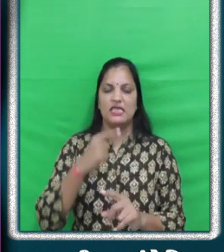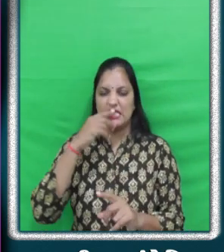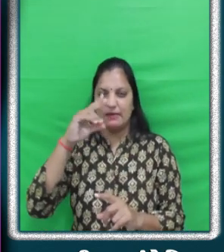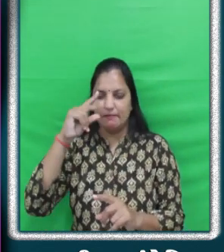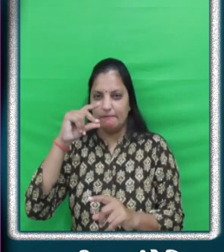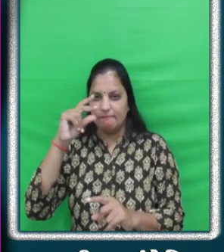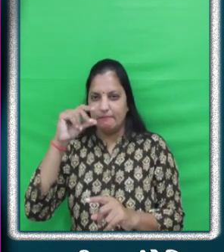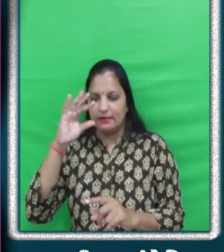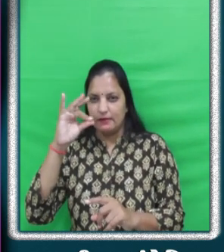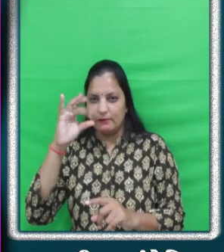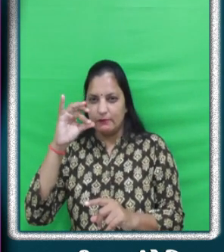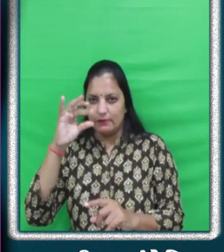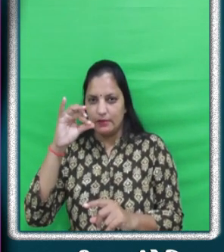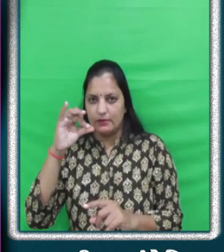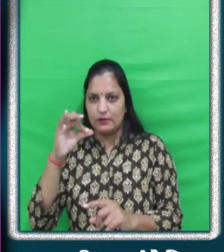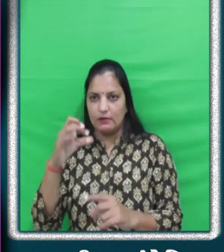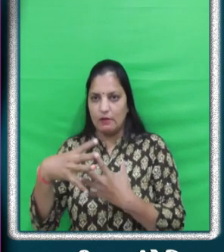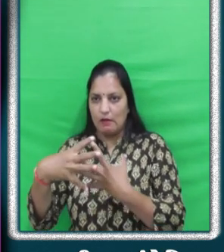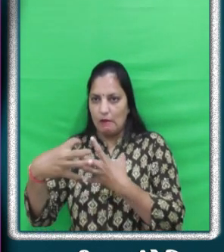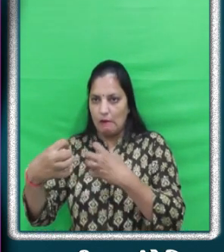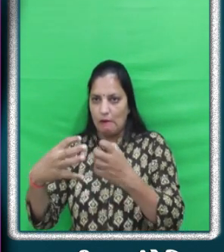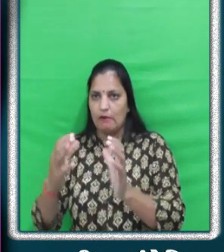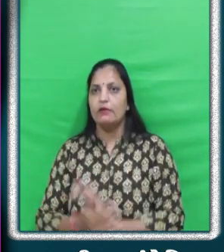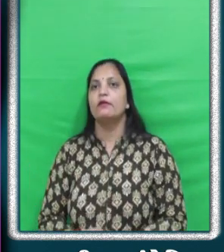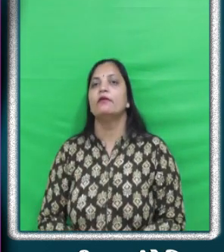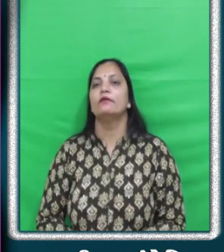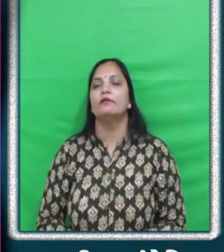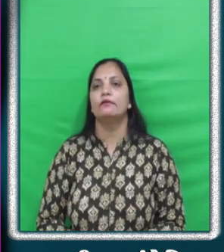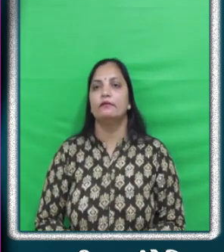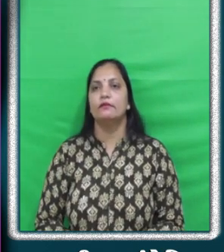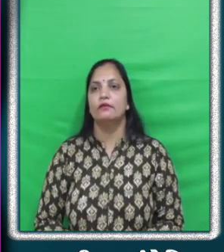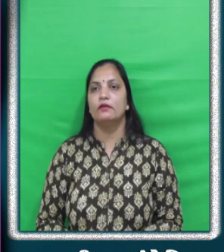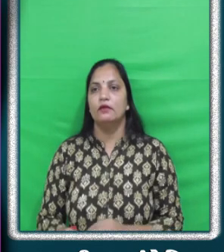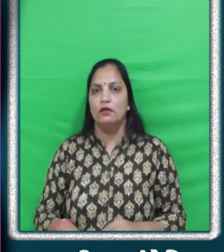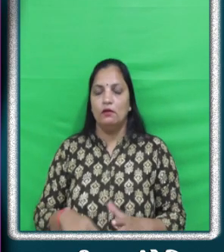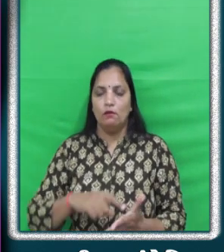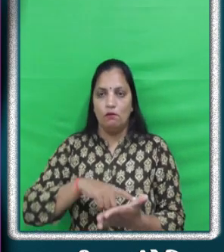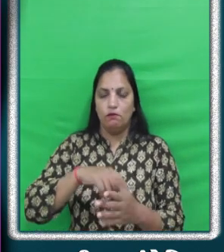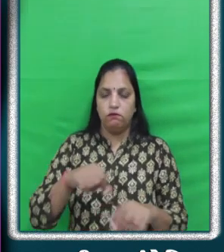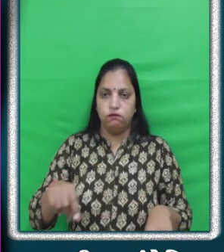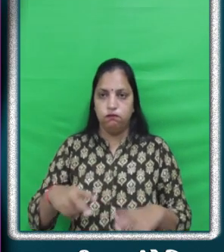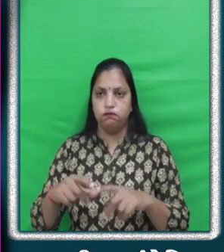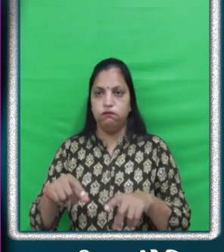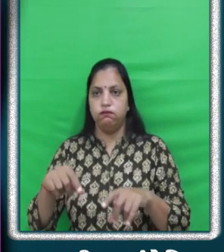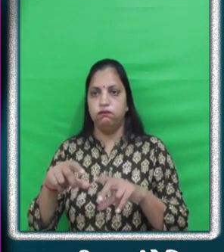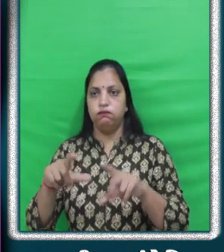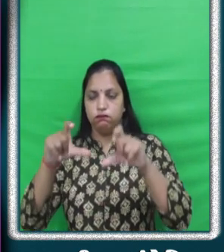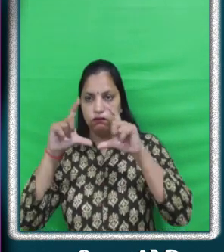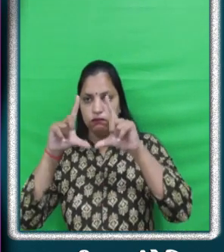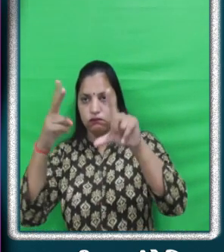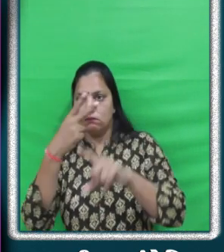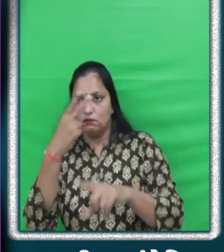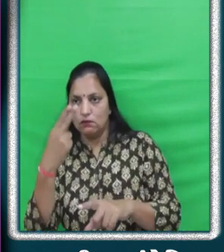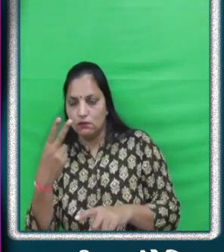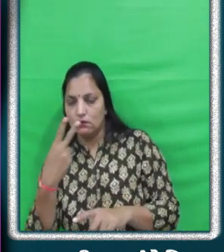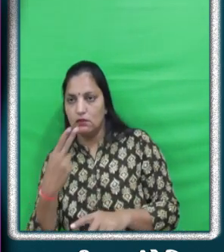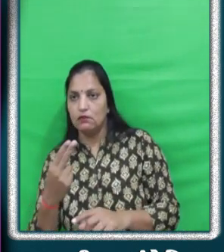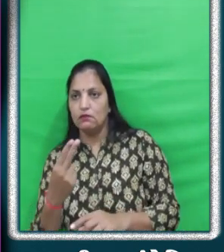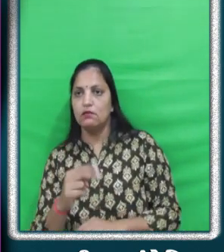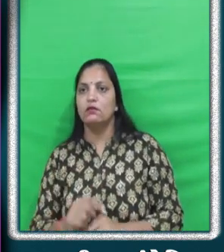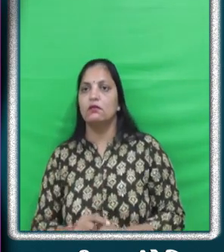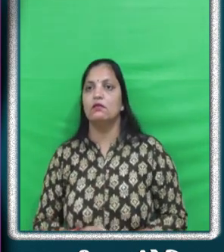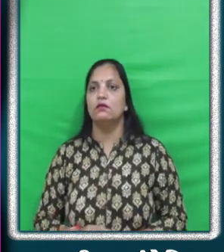વનસ્પતિ શું કરે છે, નિકાલ કરે છે। અહીં આકૃતિમાં તમે જોયું છે કે પર્ણો શું થાય, આકૃતિમાં જોઈ શકો છો કે પર્ણો શું થાય, ખરી પડે